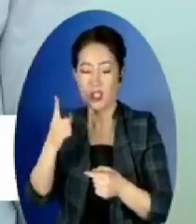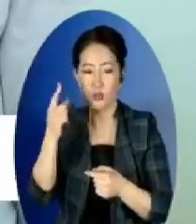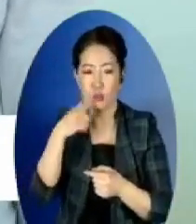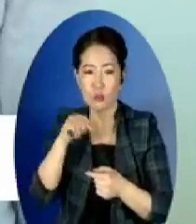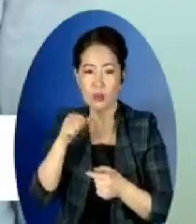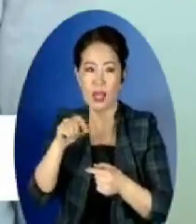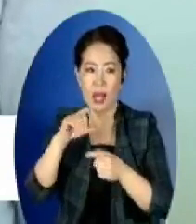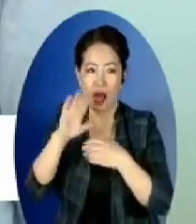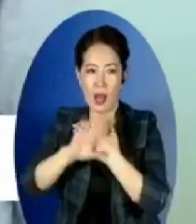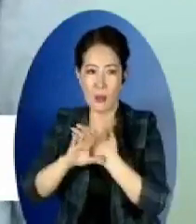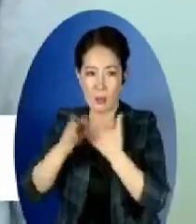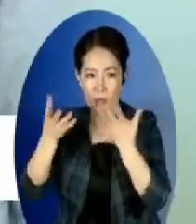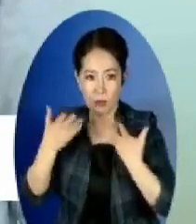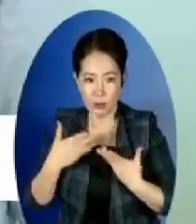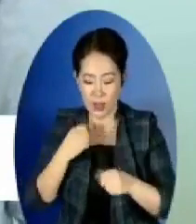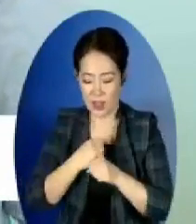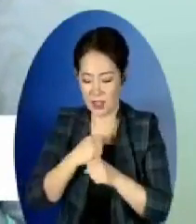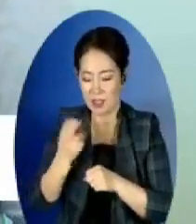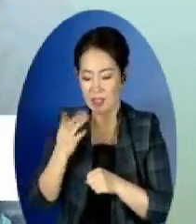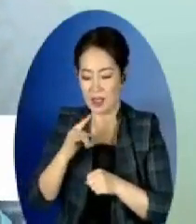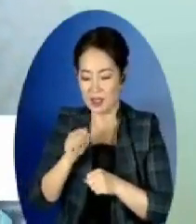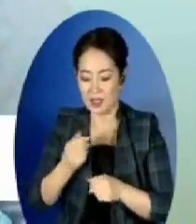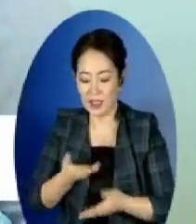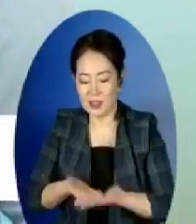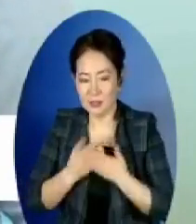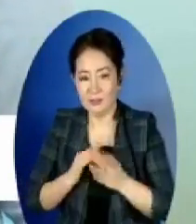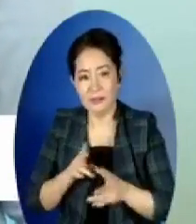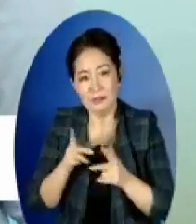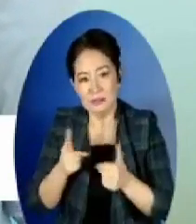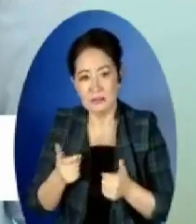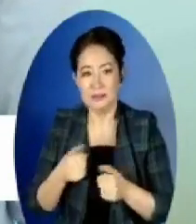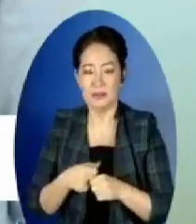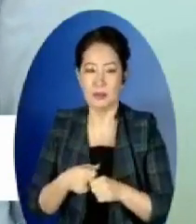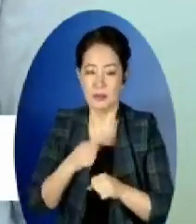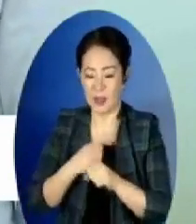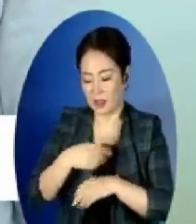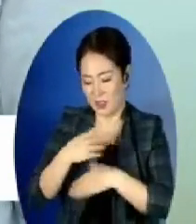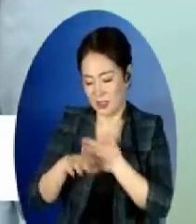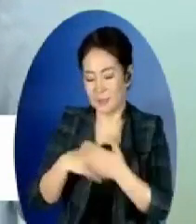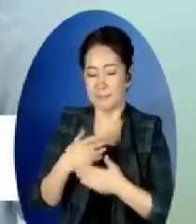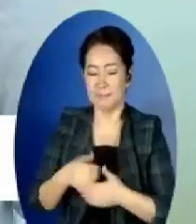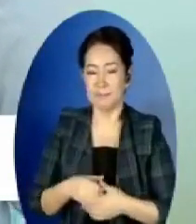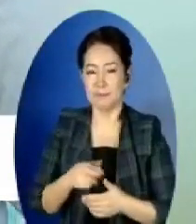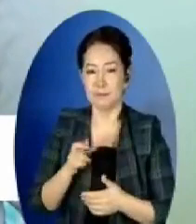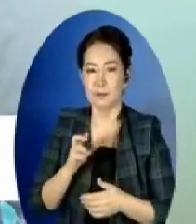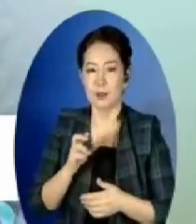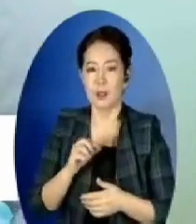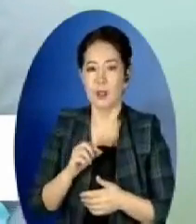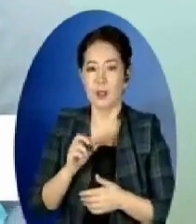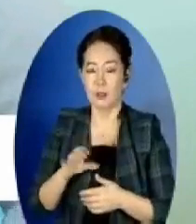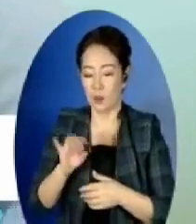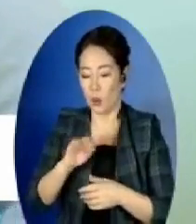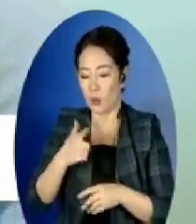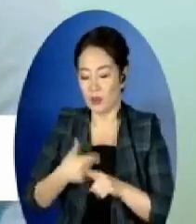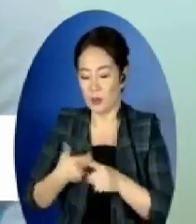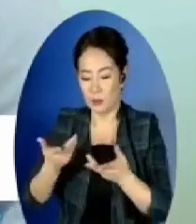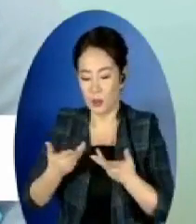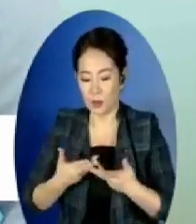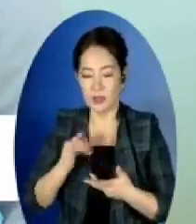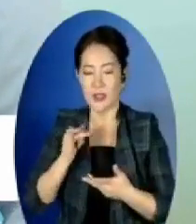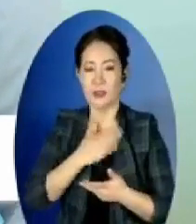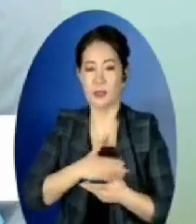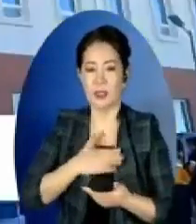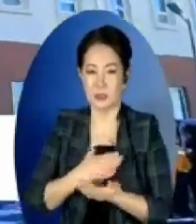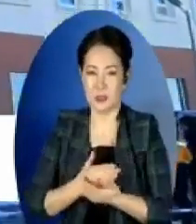хамгаалалт хэрэгсэл одоо гэж ажилчдын дархлаа дамжих одоо үйл ажиллагаанд бас хувь нэмрээ оруулж хагаад